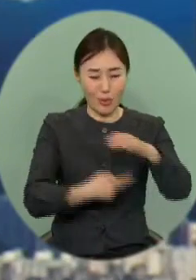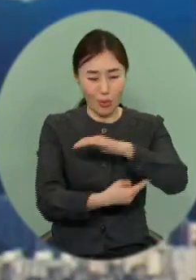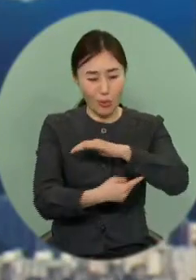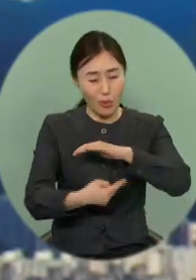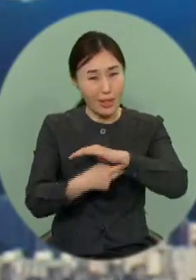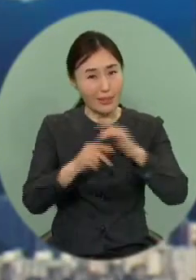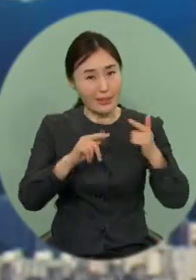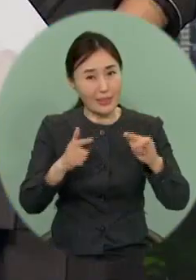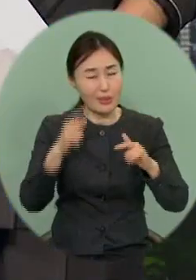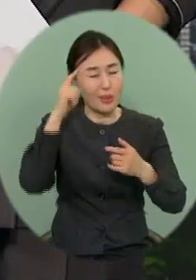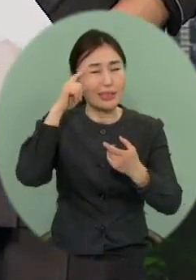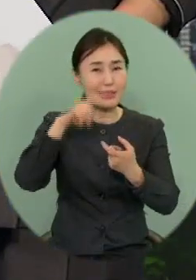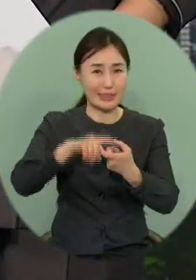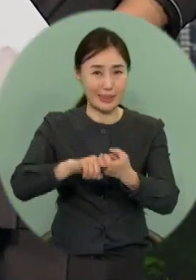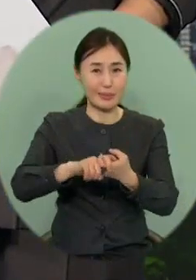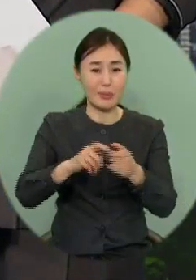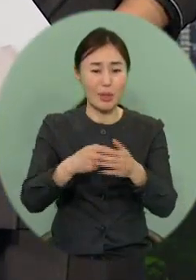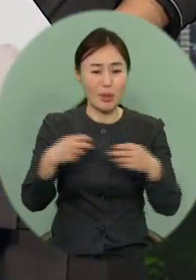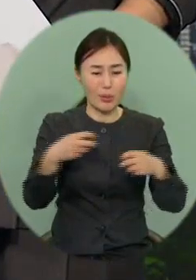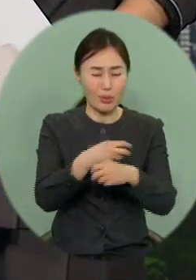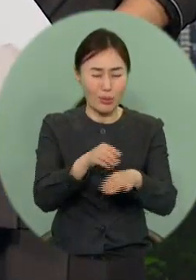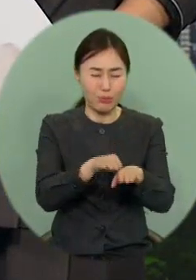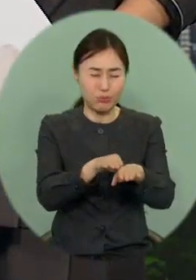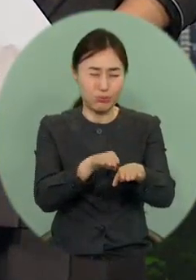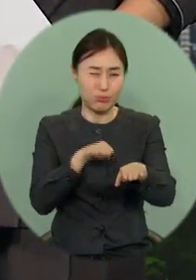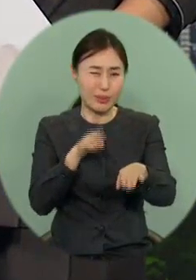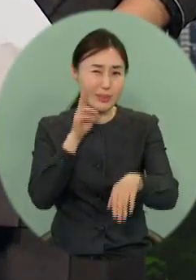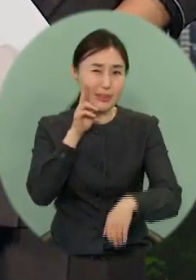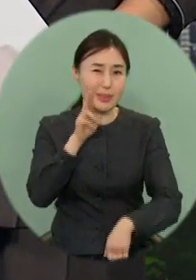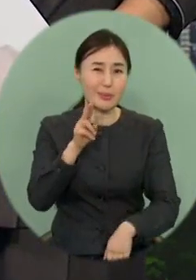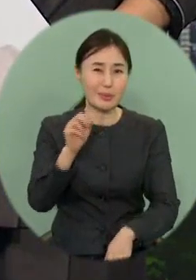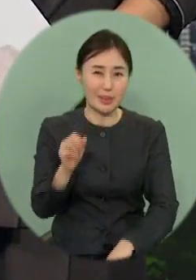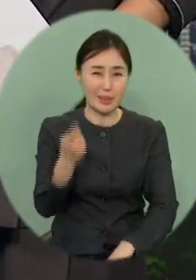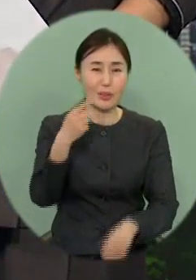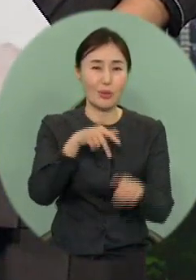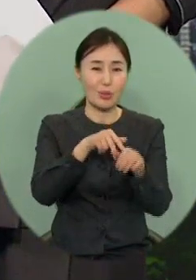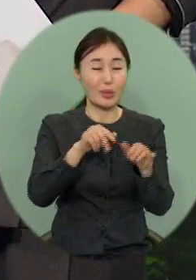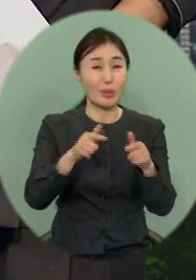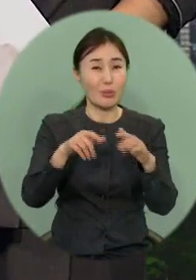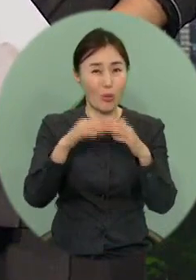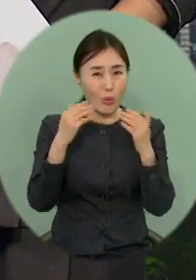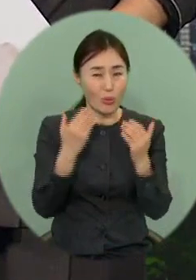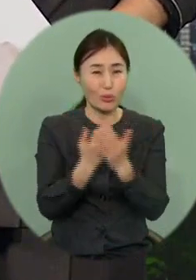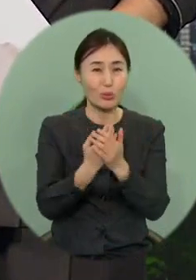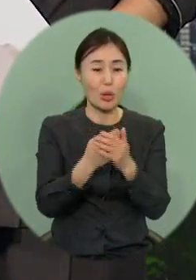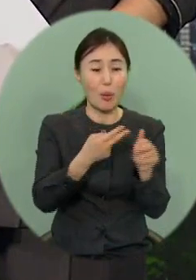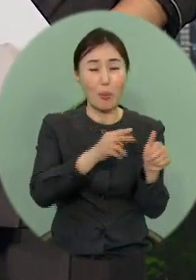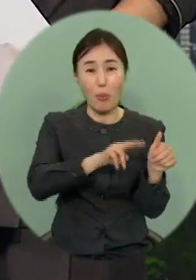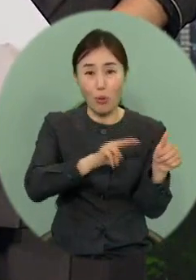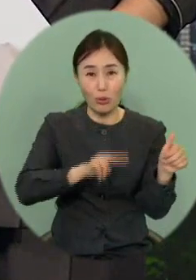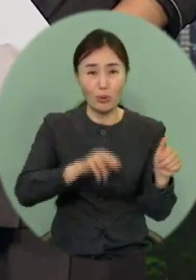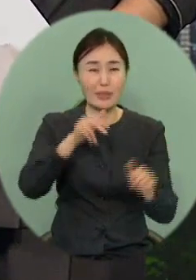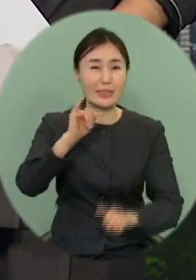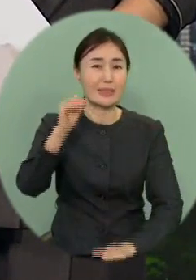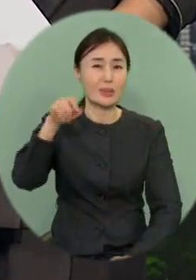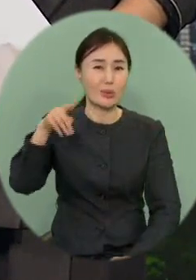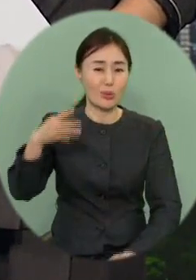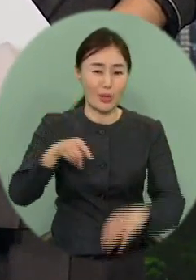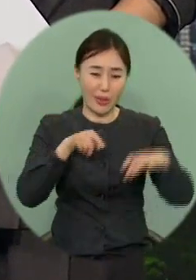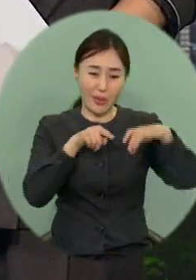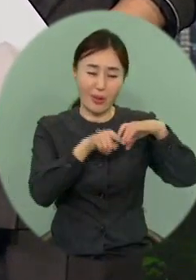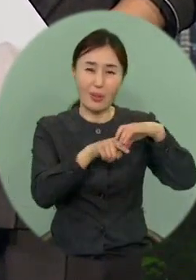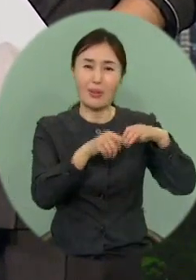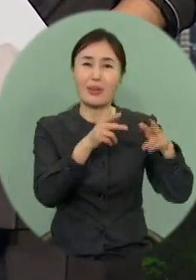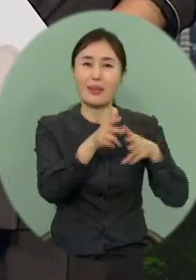등이 관련 키워드인데 교통 혼잡이 극심하다 보니 후보들은 모두 봉선 동과 진월동을리는 터널 사업을